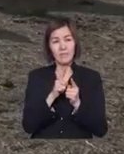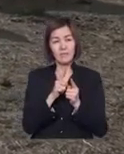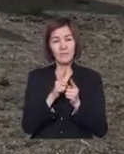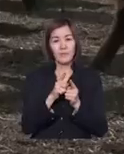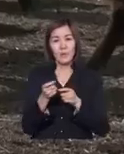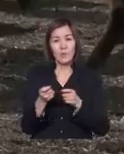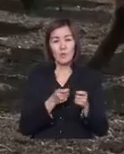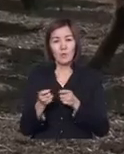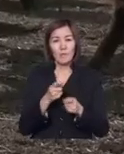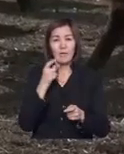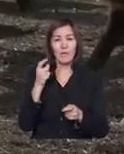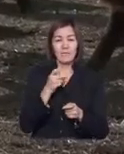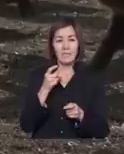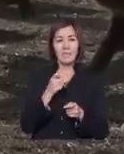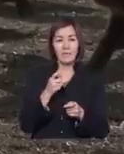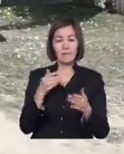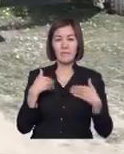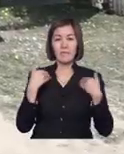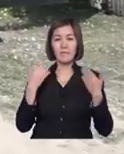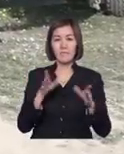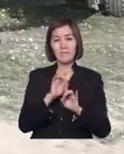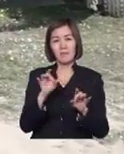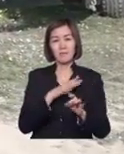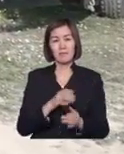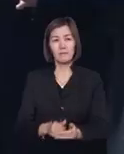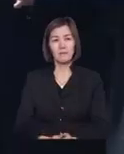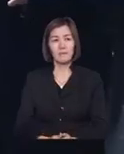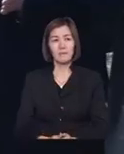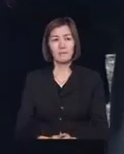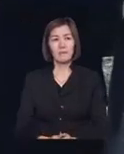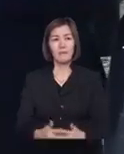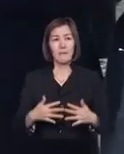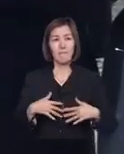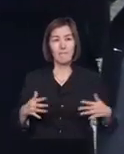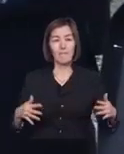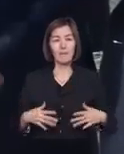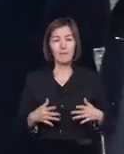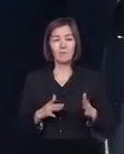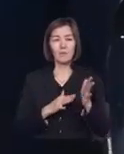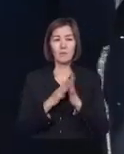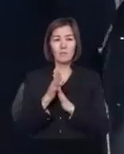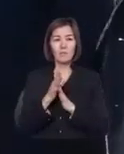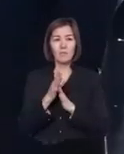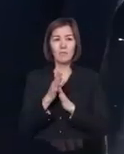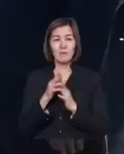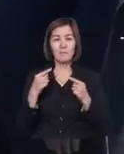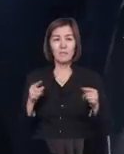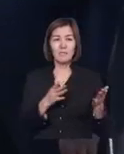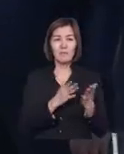өңір басшысы шаруаға кеңесте айтып үлгерді. Малдан бағана өсімдікке басқа бағыттарға ауысу